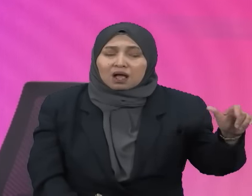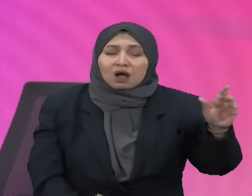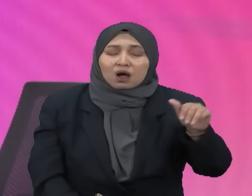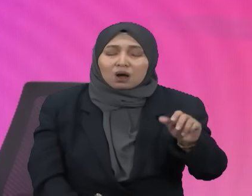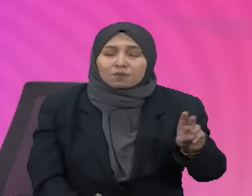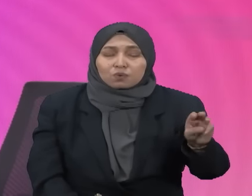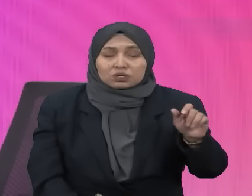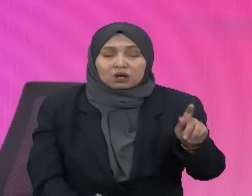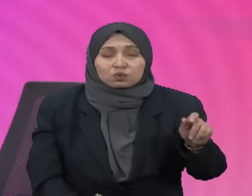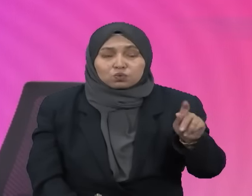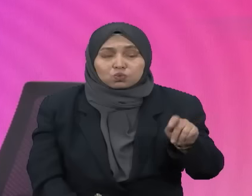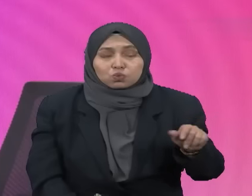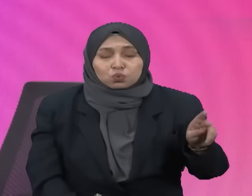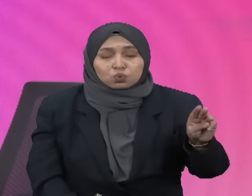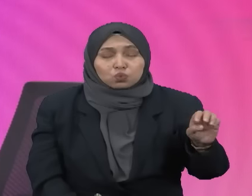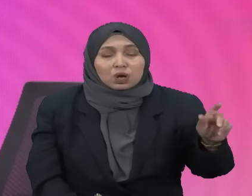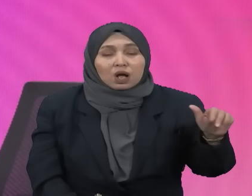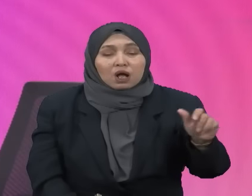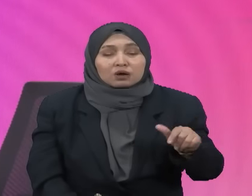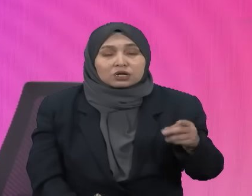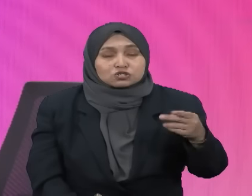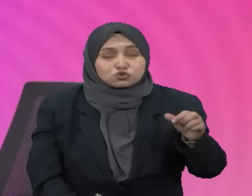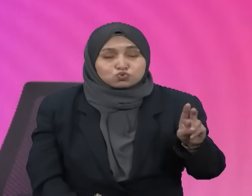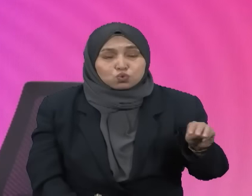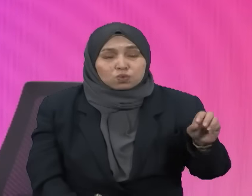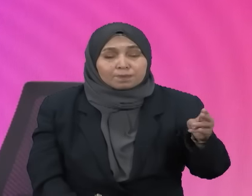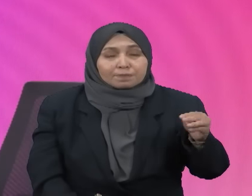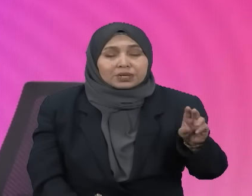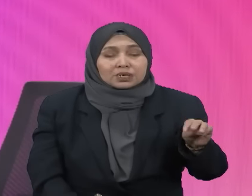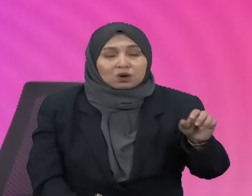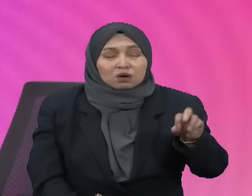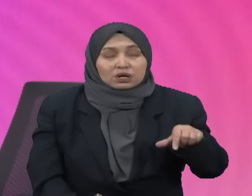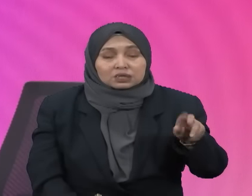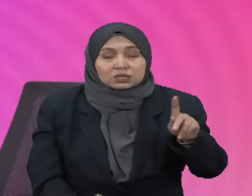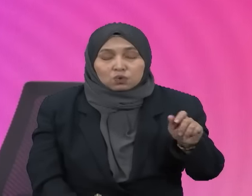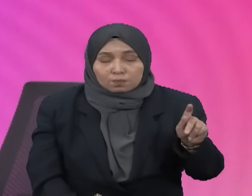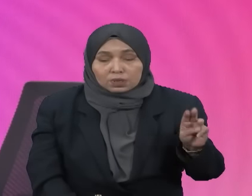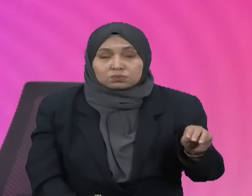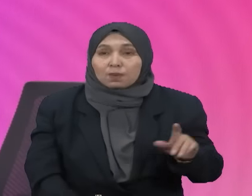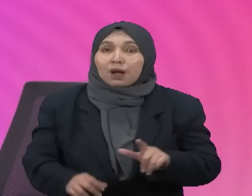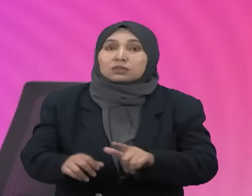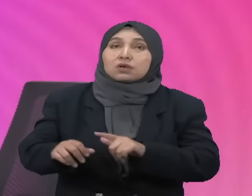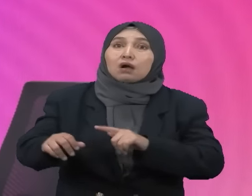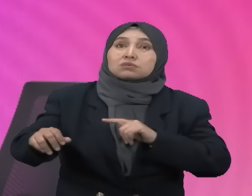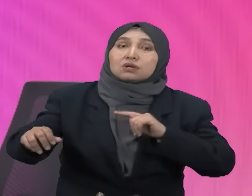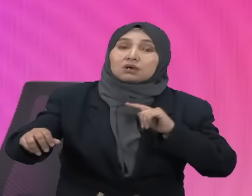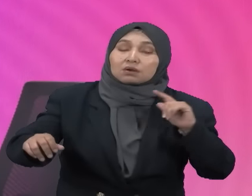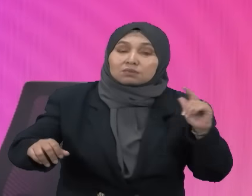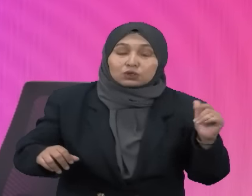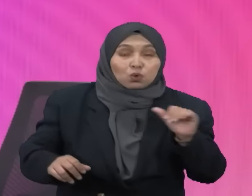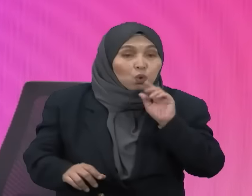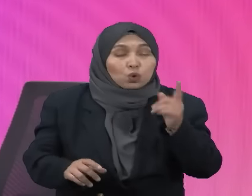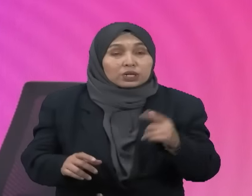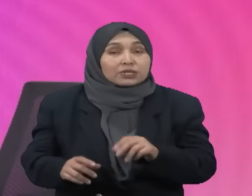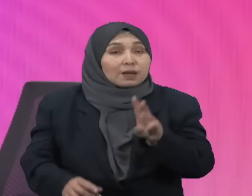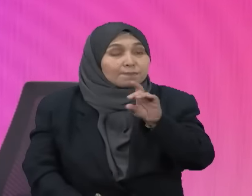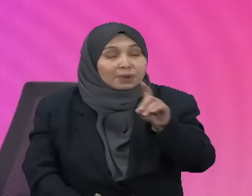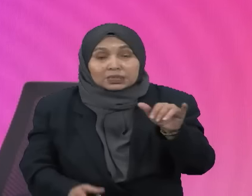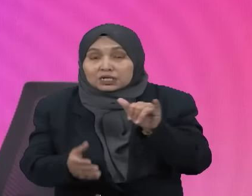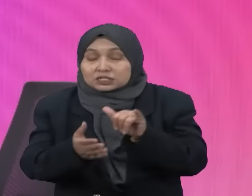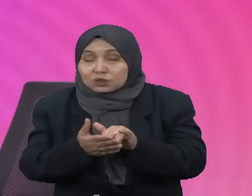an qalu akhrijuhum min qaryatikum, panjangnya bukan sekadar panjang, ada mat lagi kat